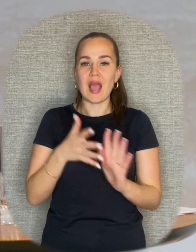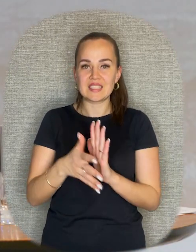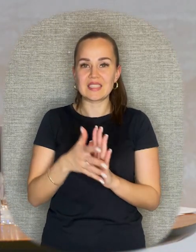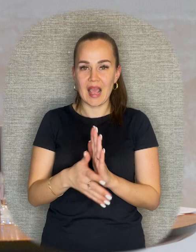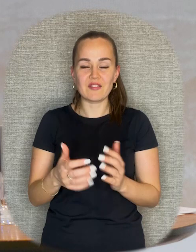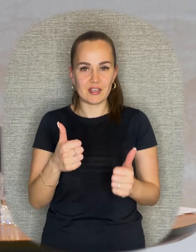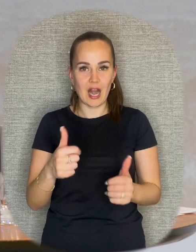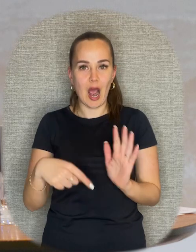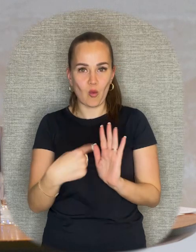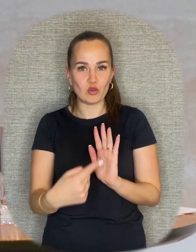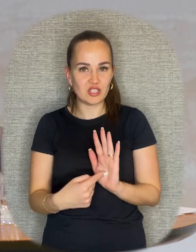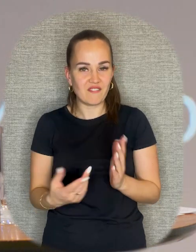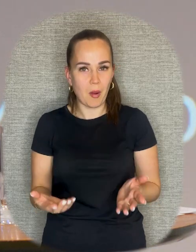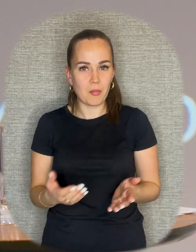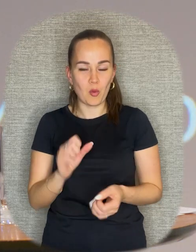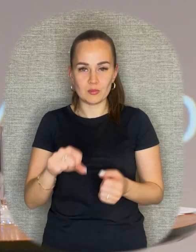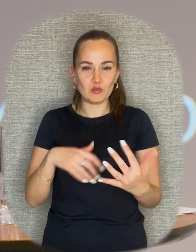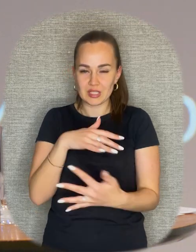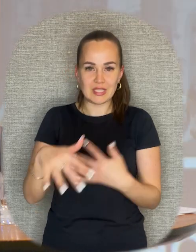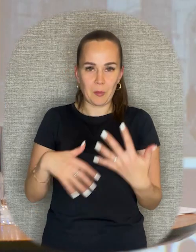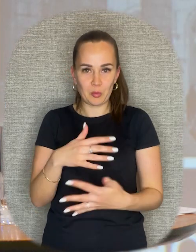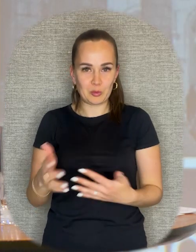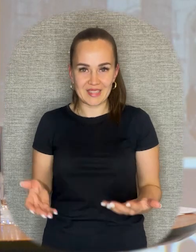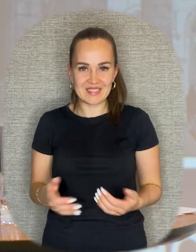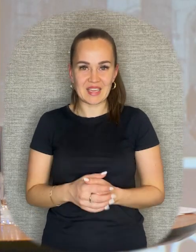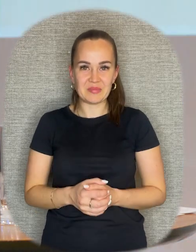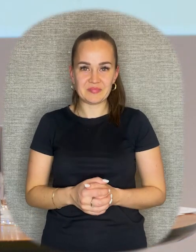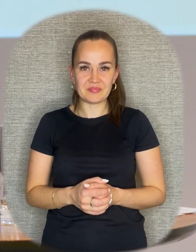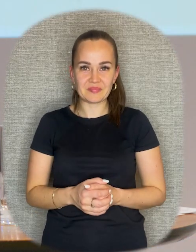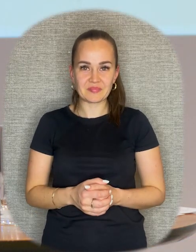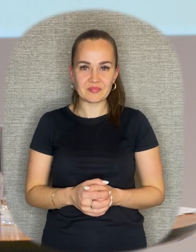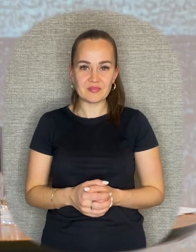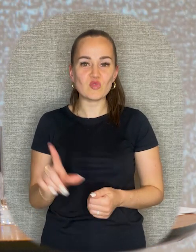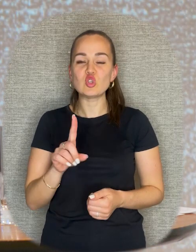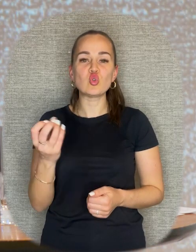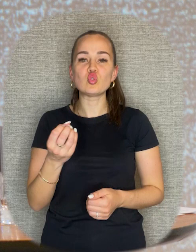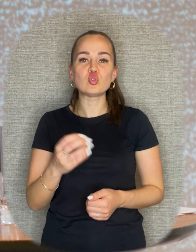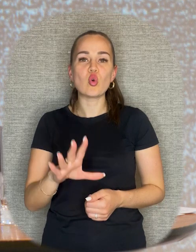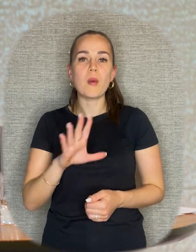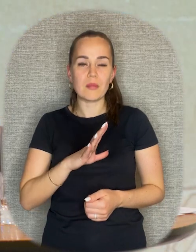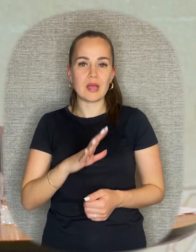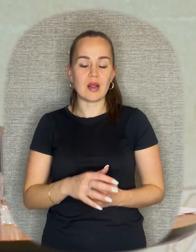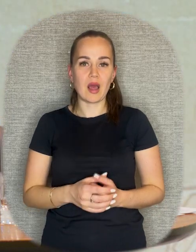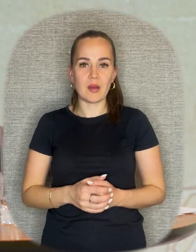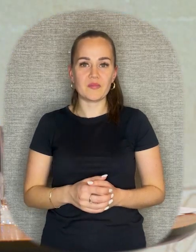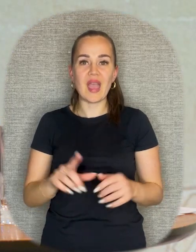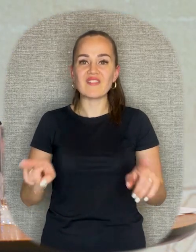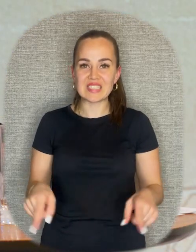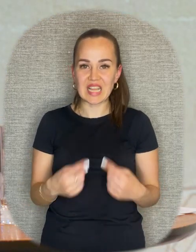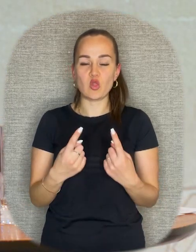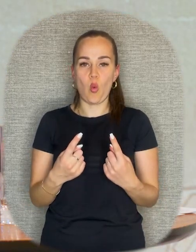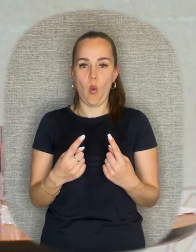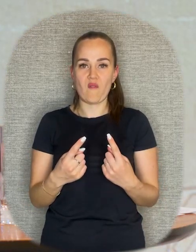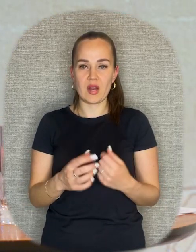даже видите где вот эта граница этой декорации Ну и конечно Тут для исследователей хороши такой вопрос для датировки можно